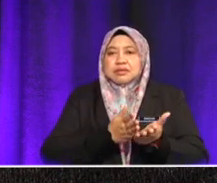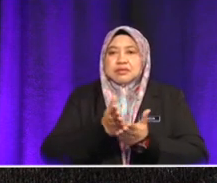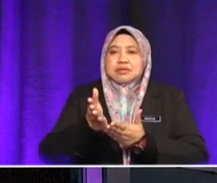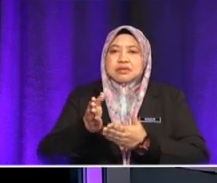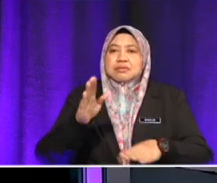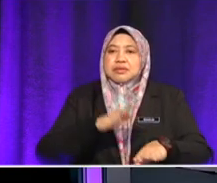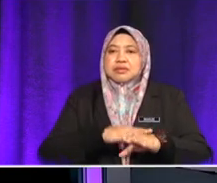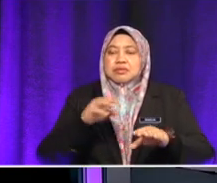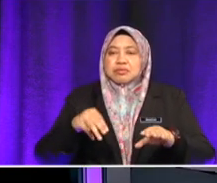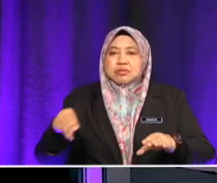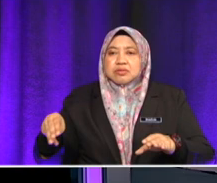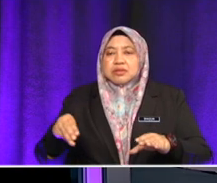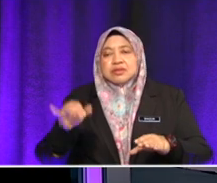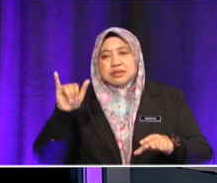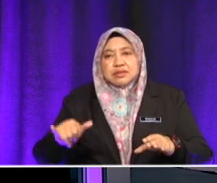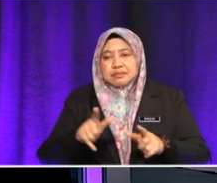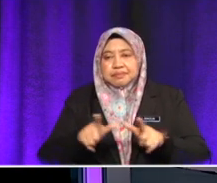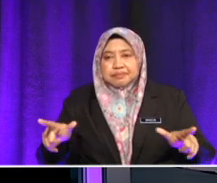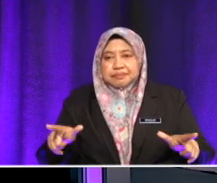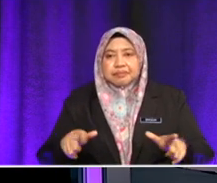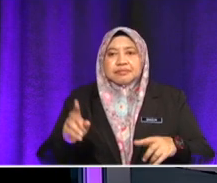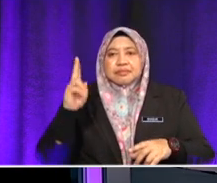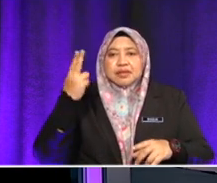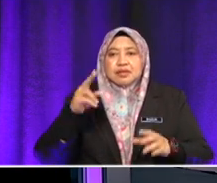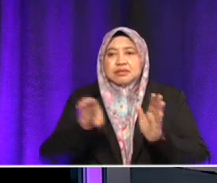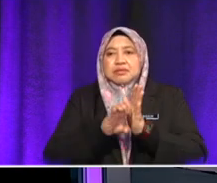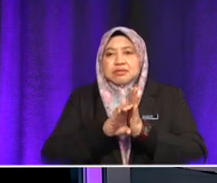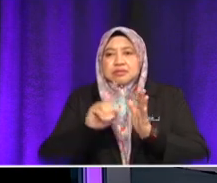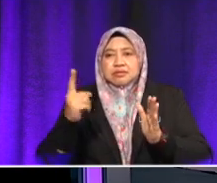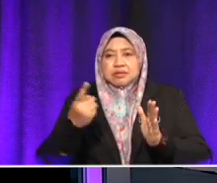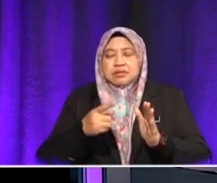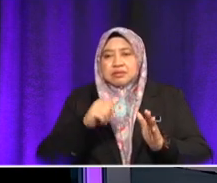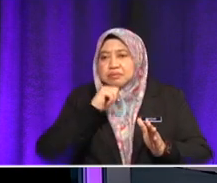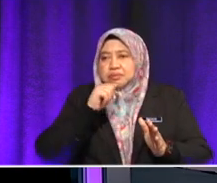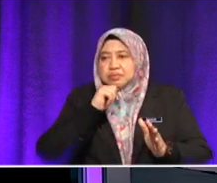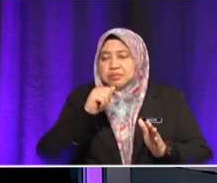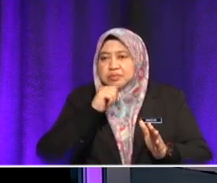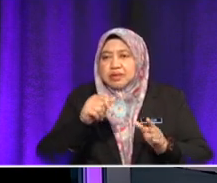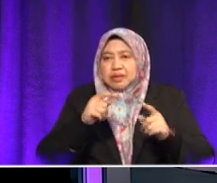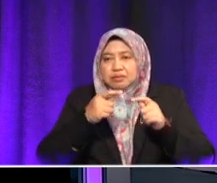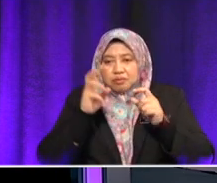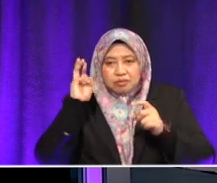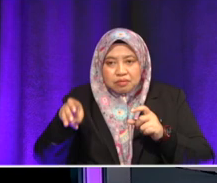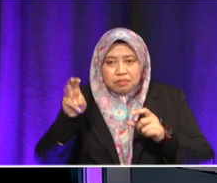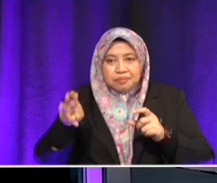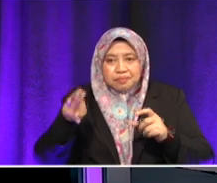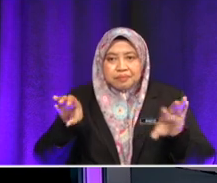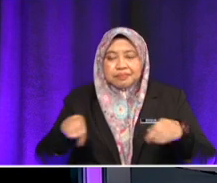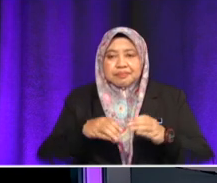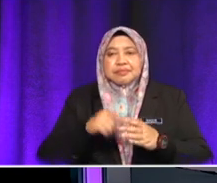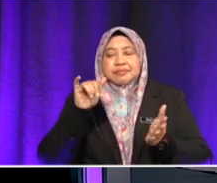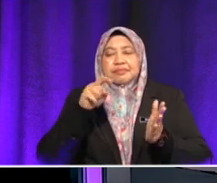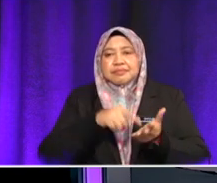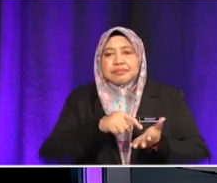murid-murid yang lain yang seterusnya Jadi tapi ini hanya contoh ya bukan template dan dapat ide daripada di sini